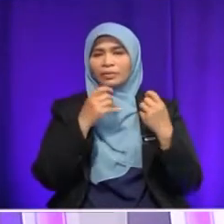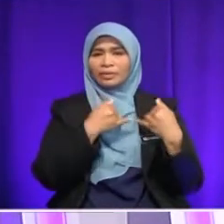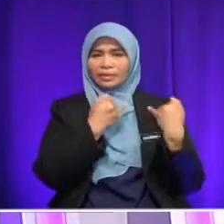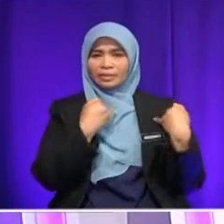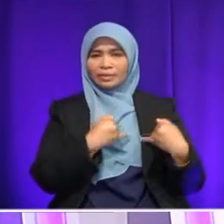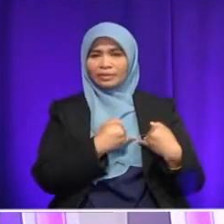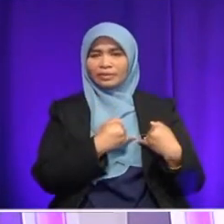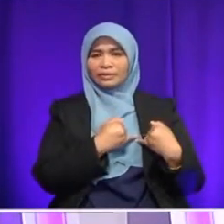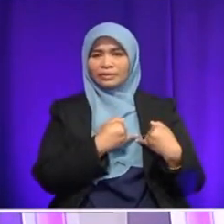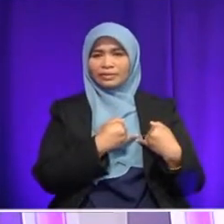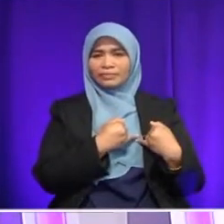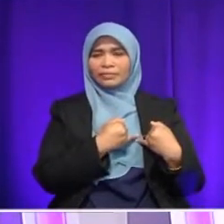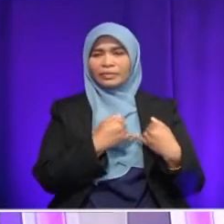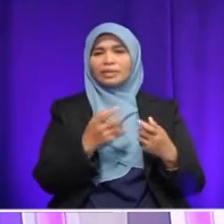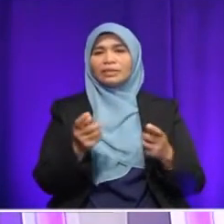hati,